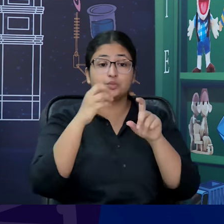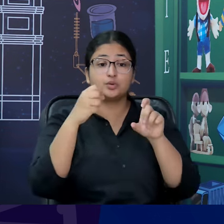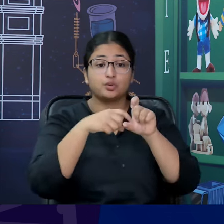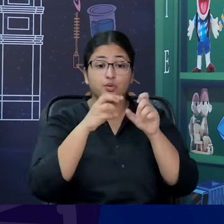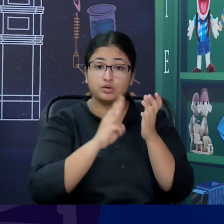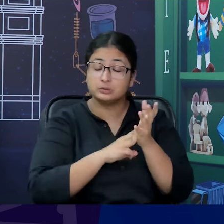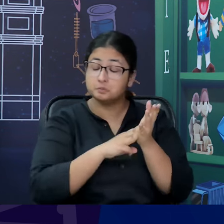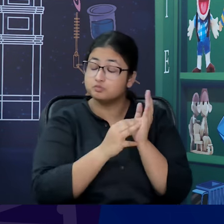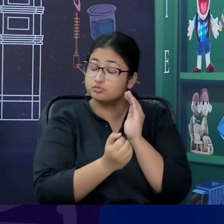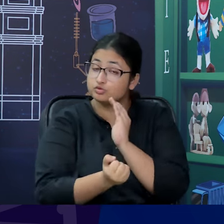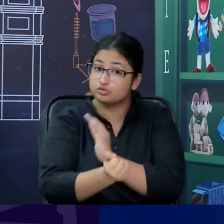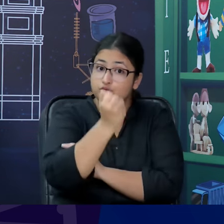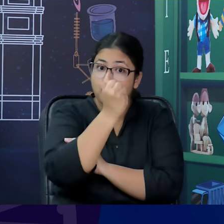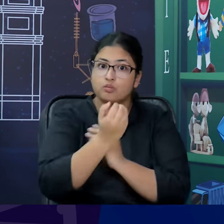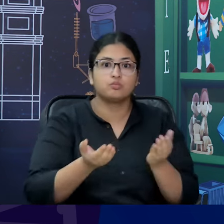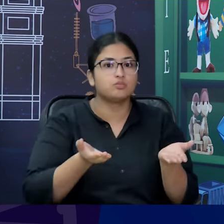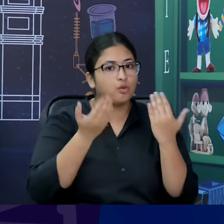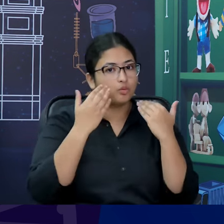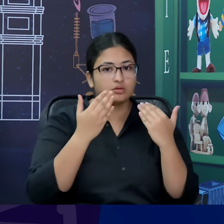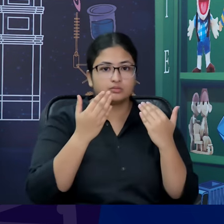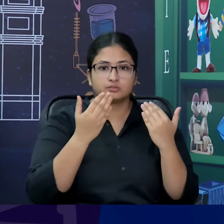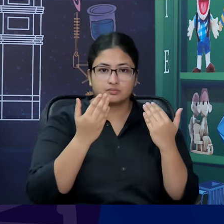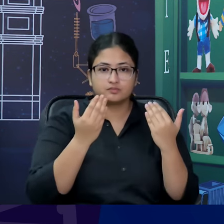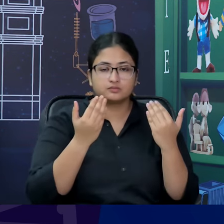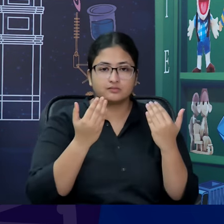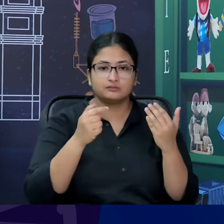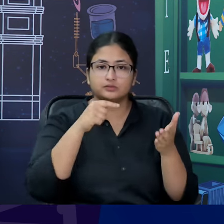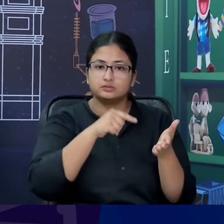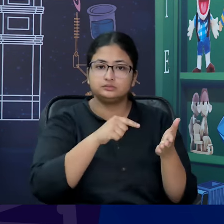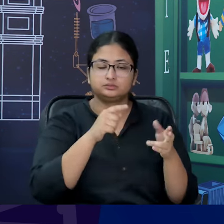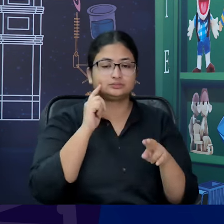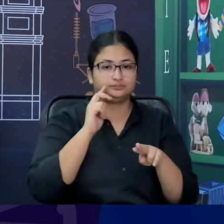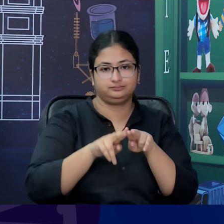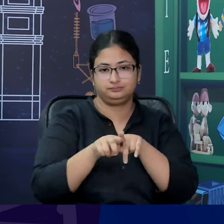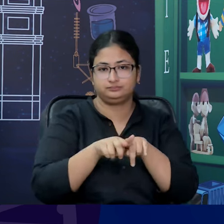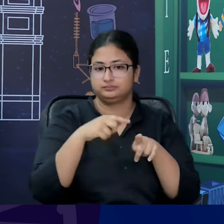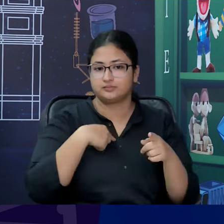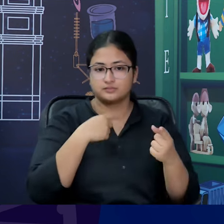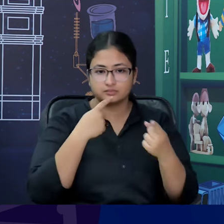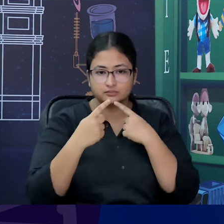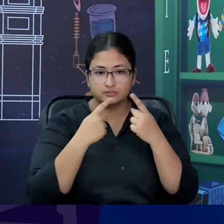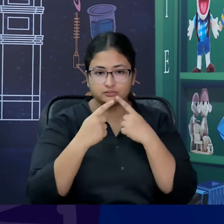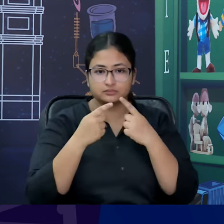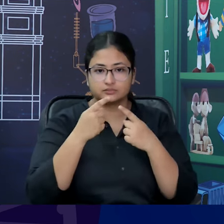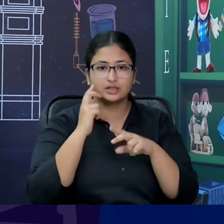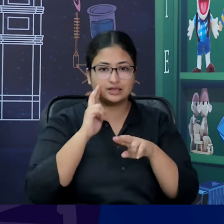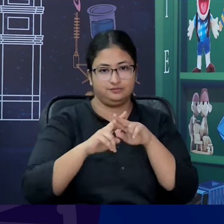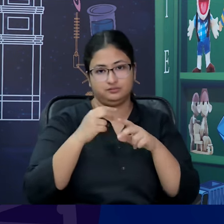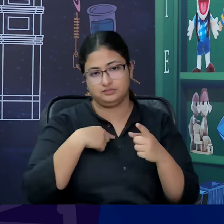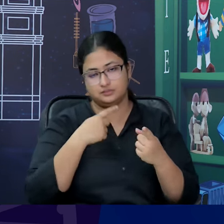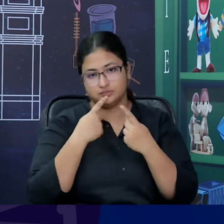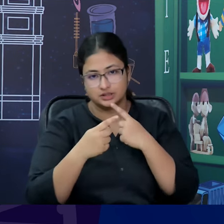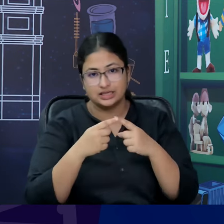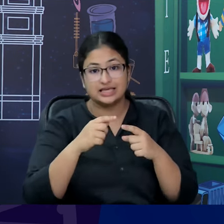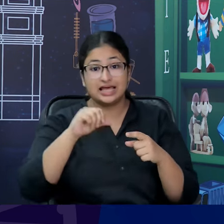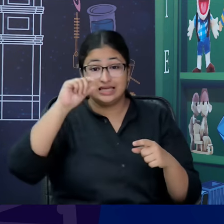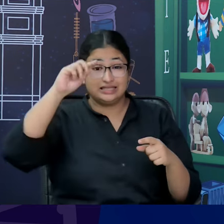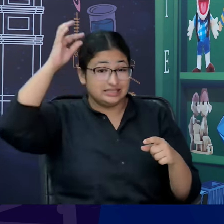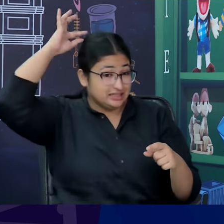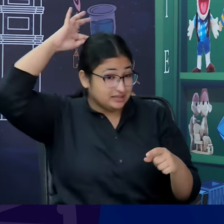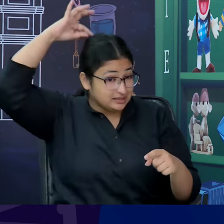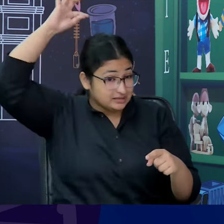अभिव्यक्ति सालों रहती है सदियों रहती है अगर आप बात करेंगे मैं आपसे बात करूं संस्कृत के युग